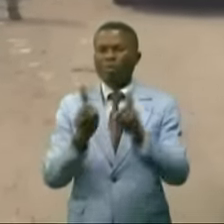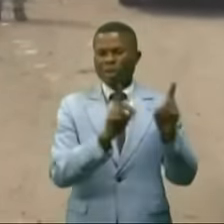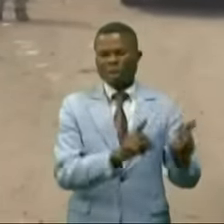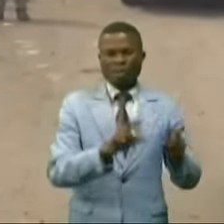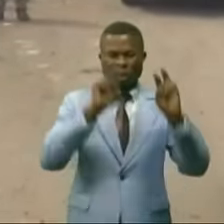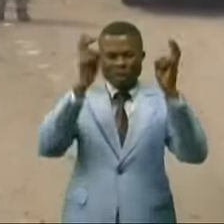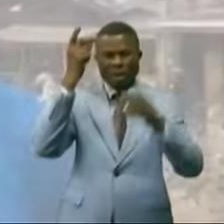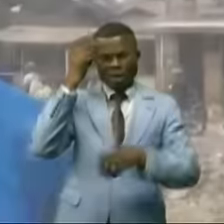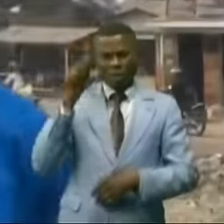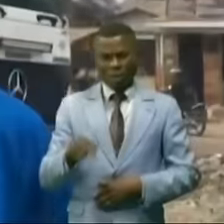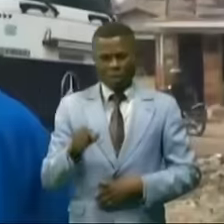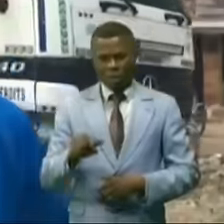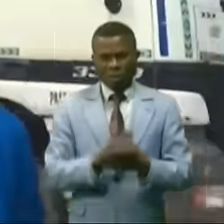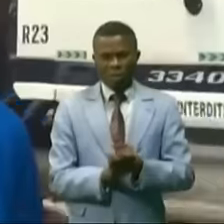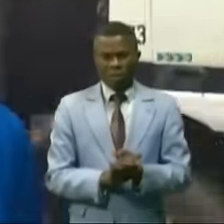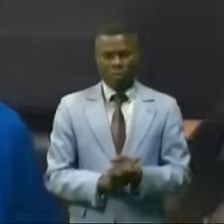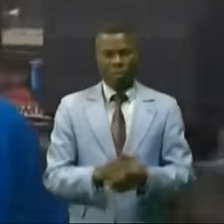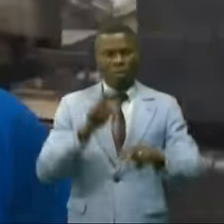pour se déplacer.